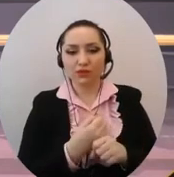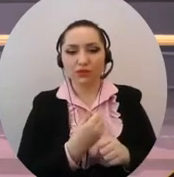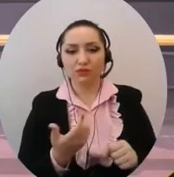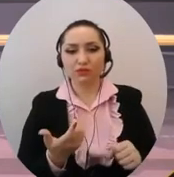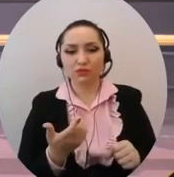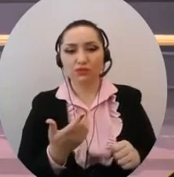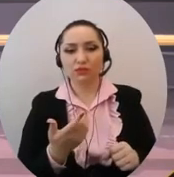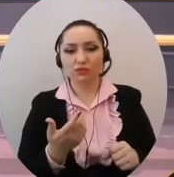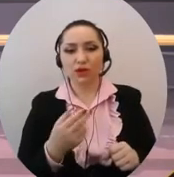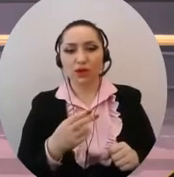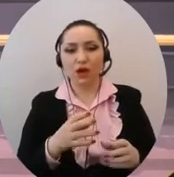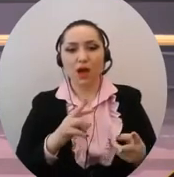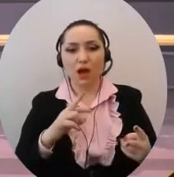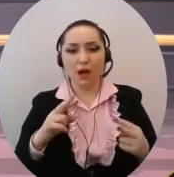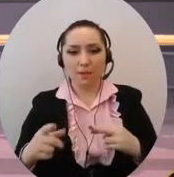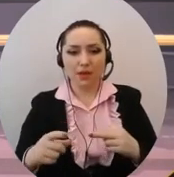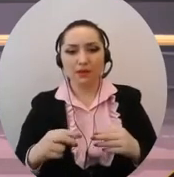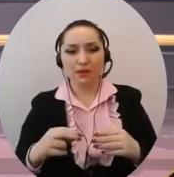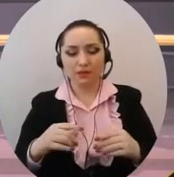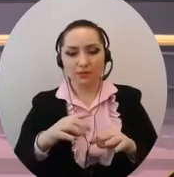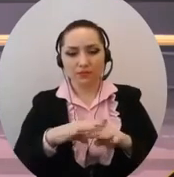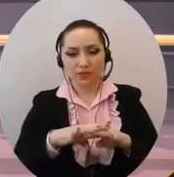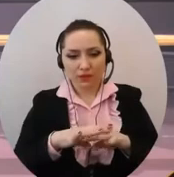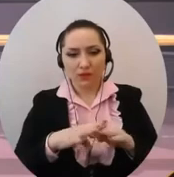обменные процессы в клетках, улучшает